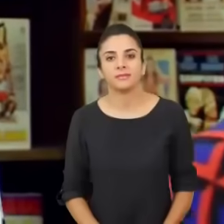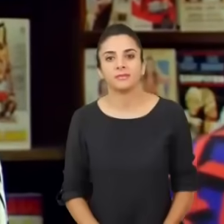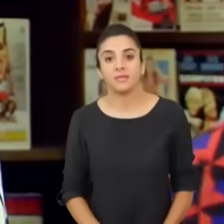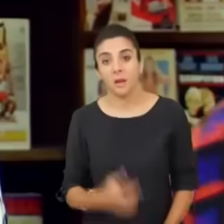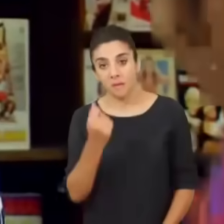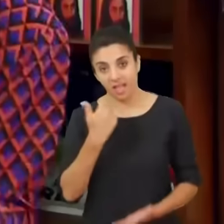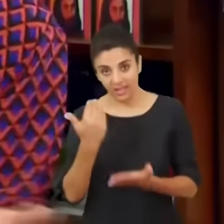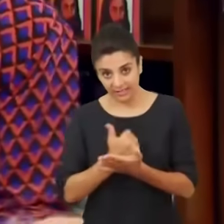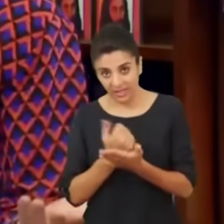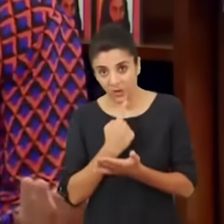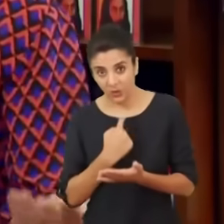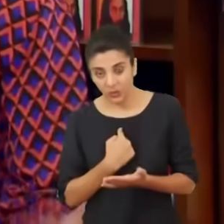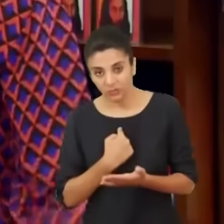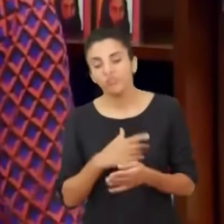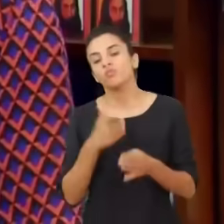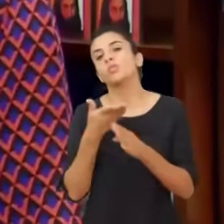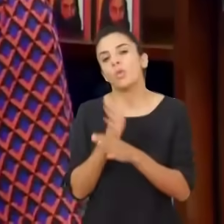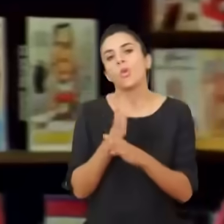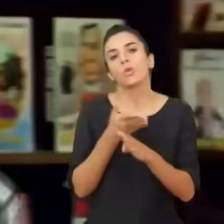Para kazan. De yani. Doğru.